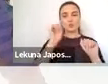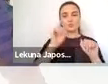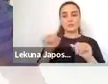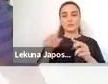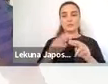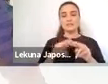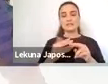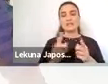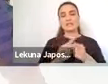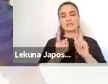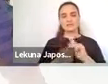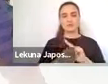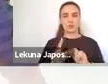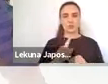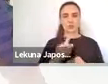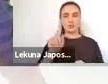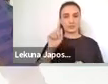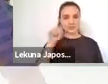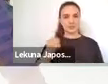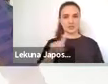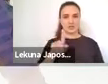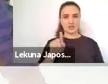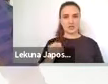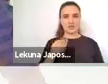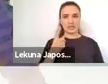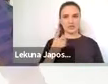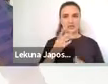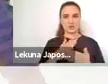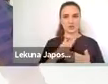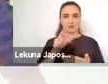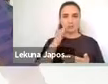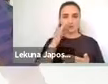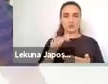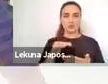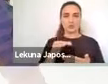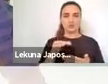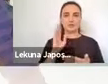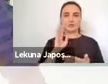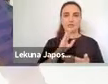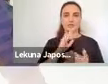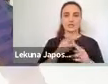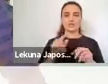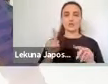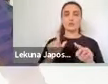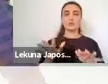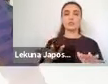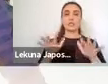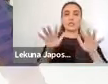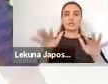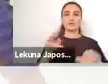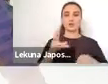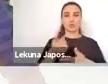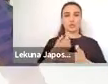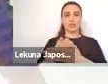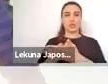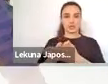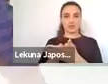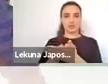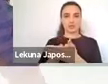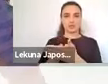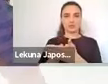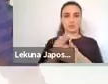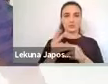ნაცვლად იმისა, რომ იცი რა, ერთი არის რომ ვუთხრათ, რომ აი დედიკო ის რო წაიქცევა, შენ უნდა დაეხმარო, ხო? დაუშვათ